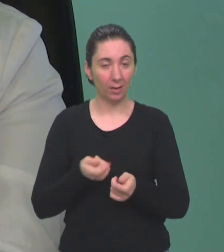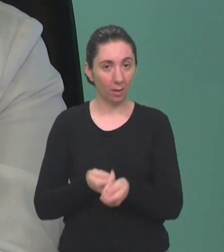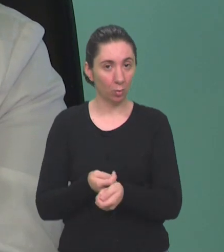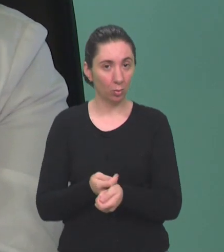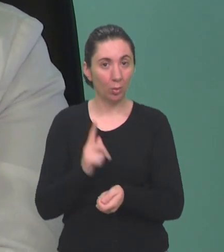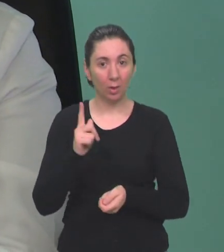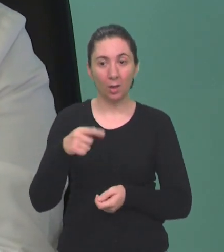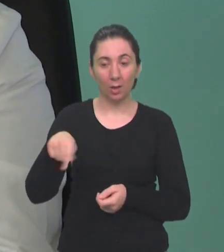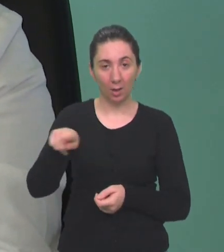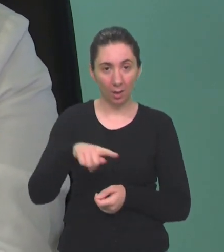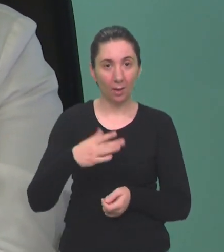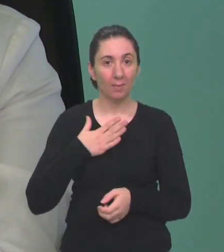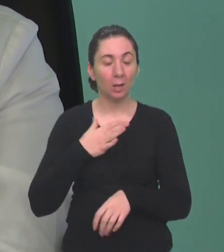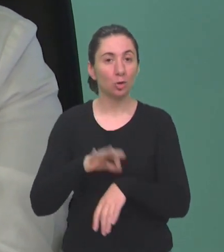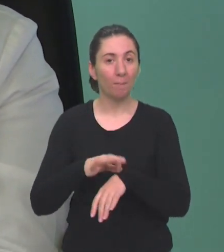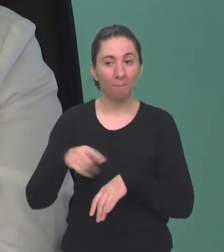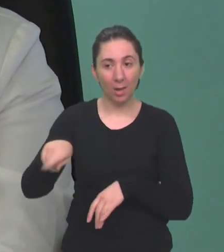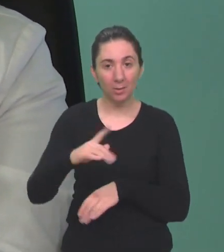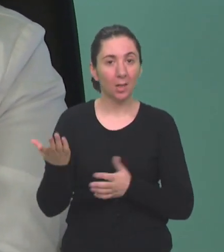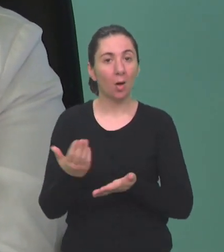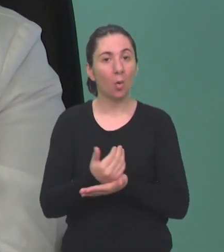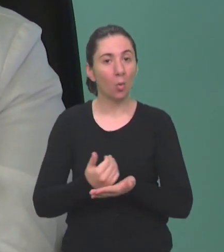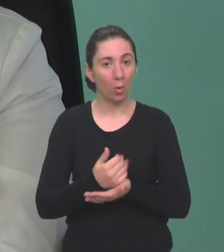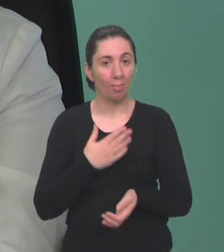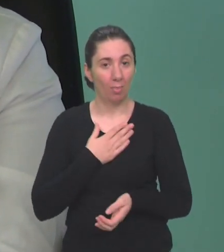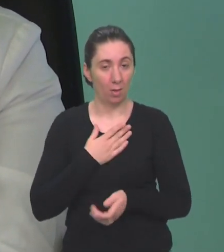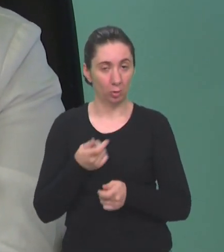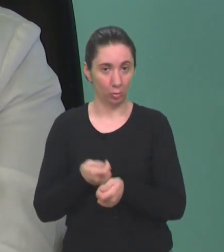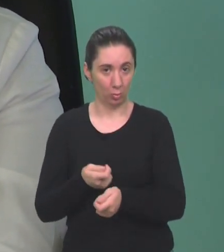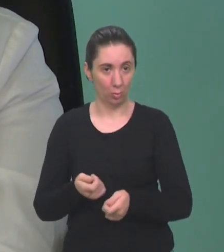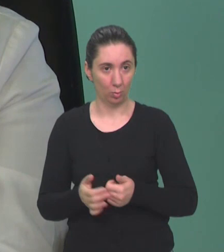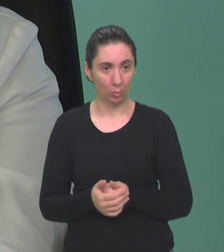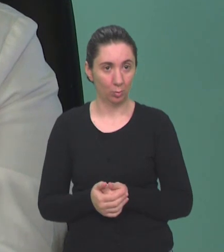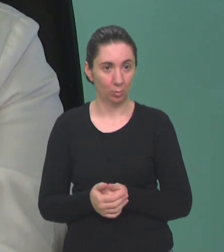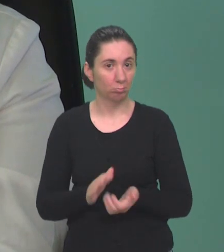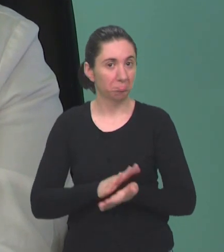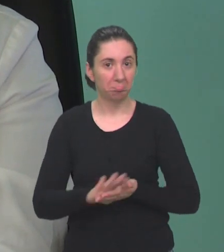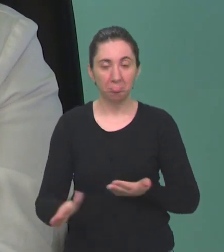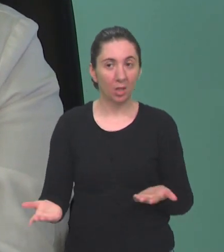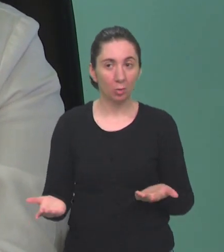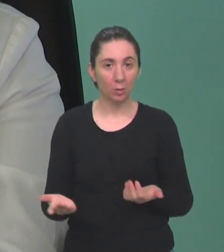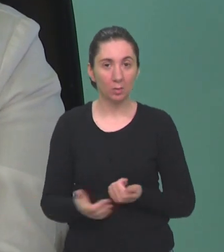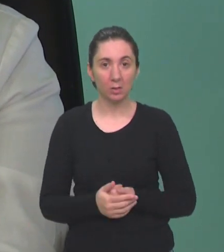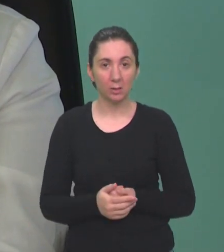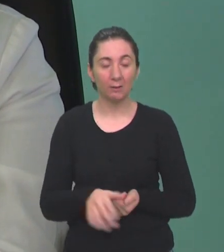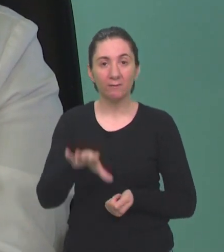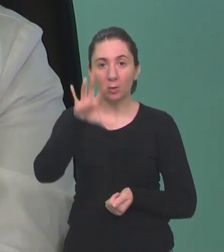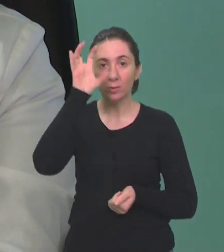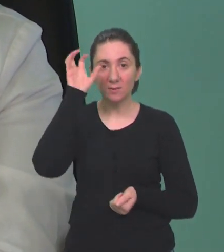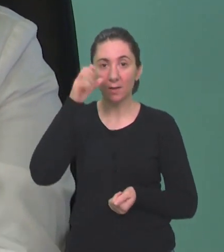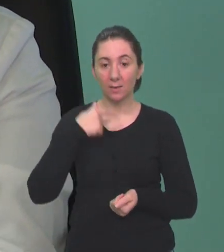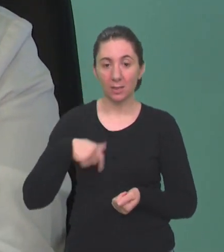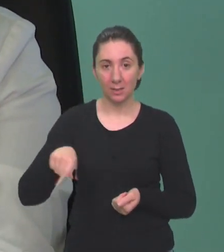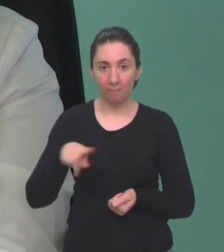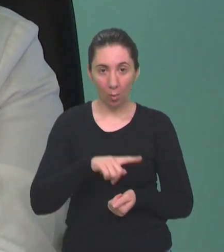usluga i znači, naši pacijenti kao korisnici naših usluga. Evo, jednostavno nekako da shvatimo da smo